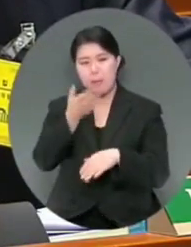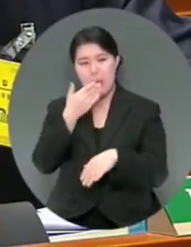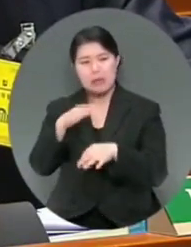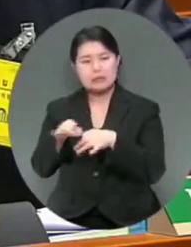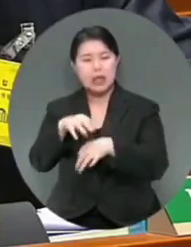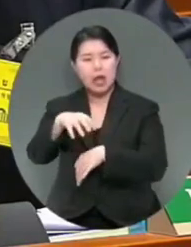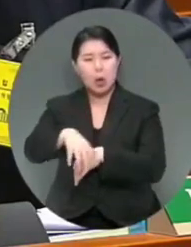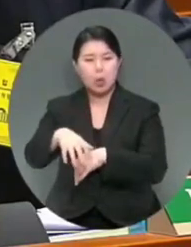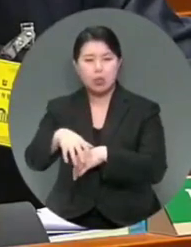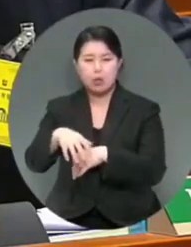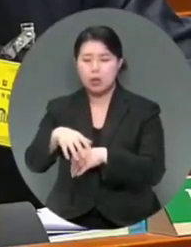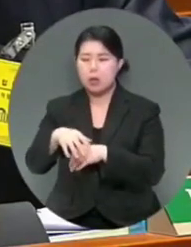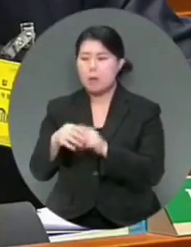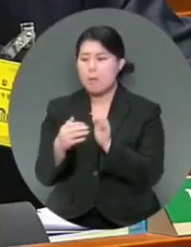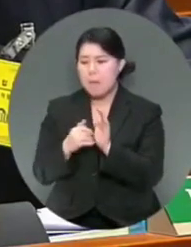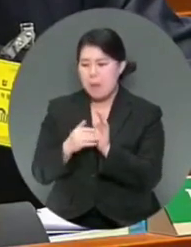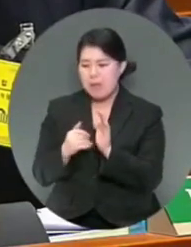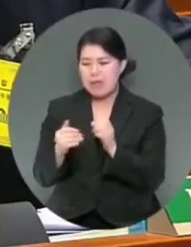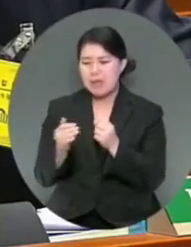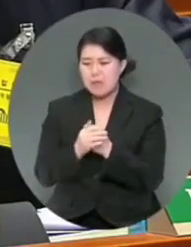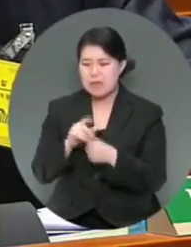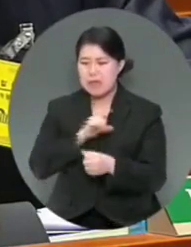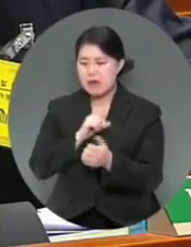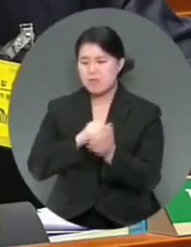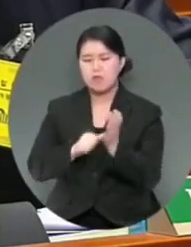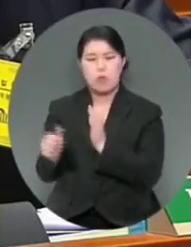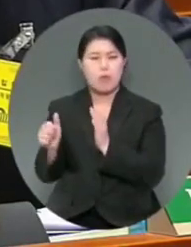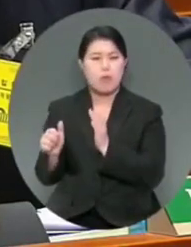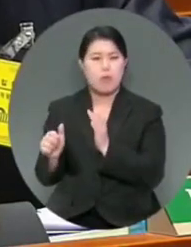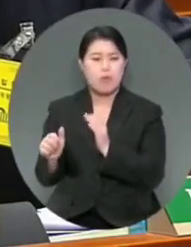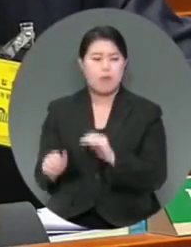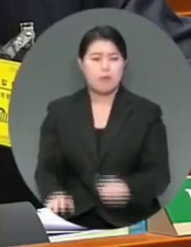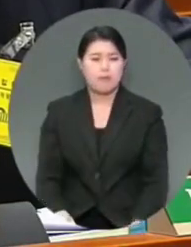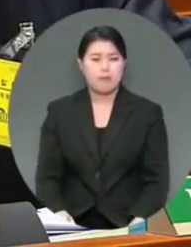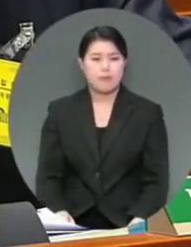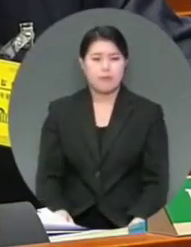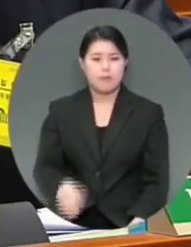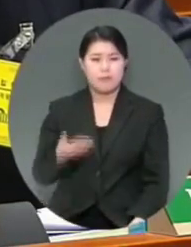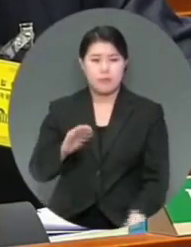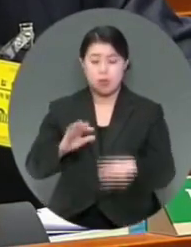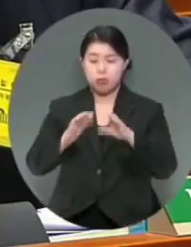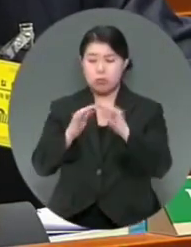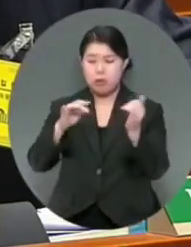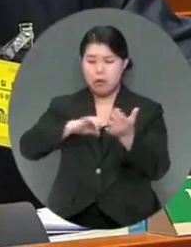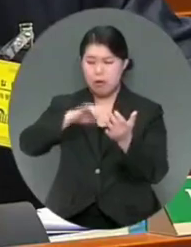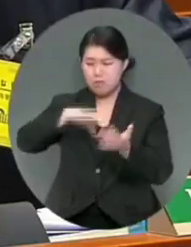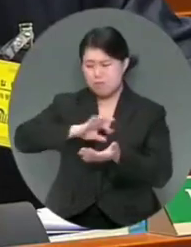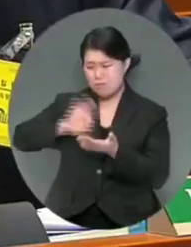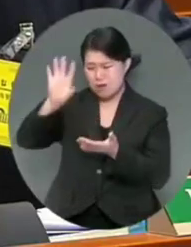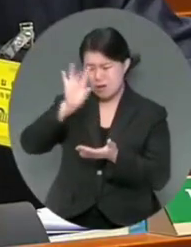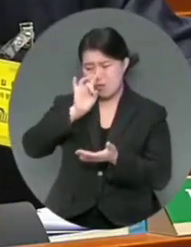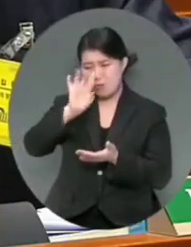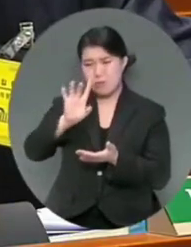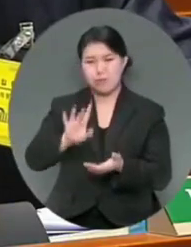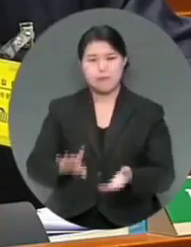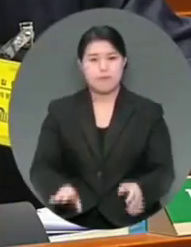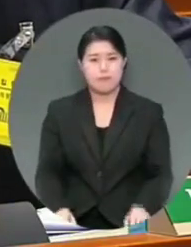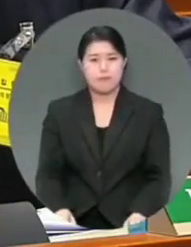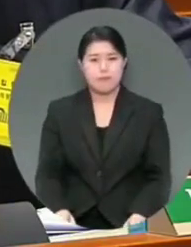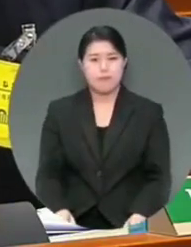된다면서 영수 중에 식당 이름도 지우는 그런 예산에 더 이상 국민의 혈세를 내줄 수는 없습니다.